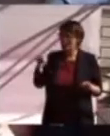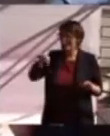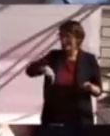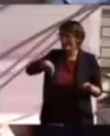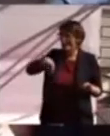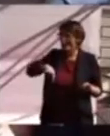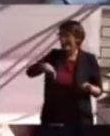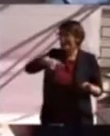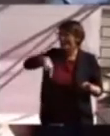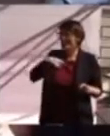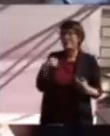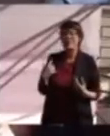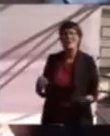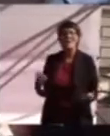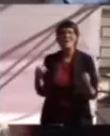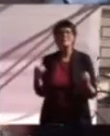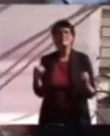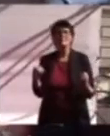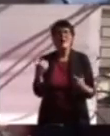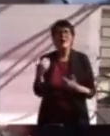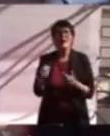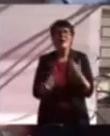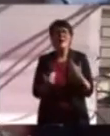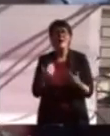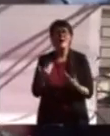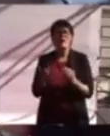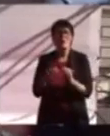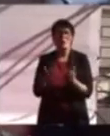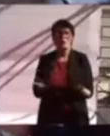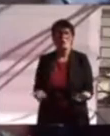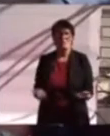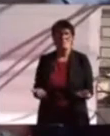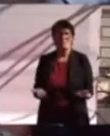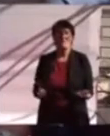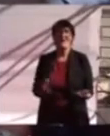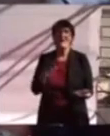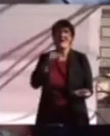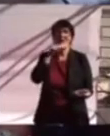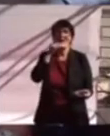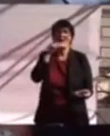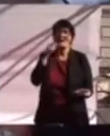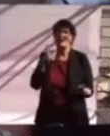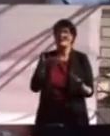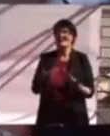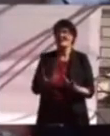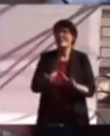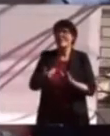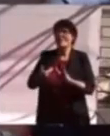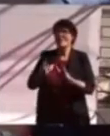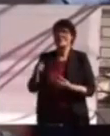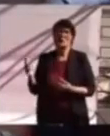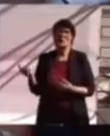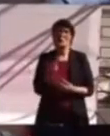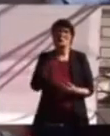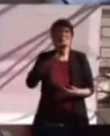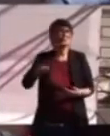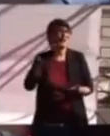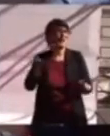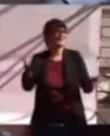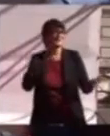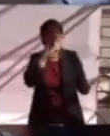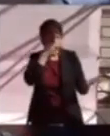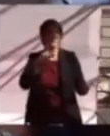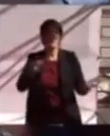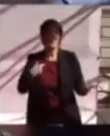e abbiamo bisogno veramente del contributo di tutti ecco io anche da questa piazza molto bella faccio questo appello ecco serve di nuovo